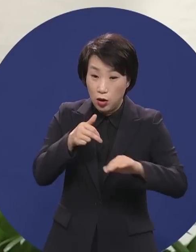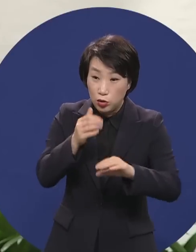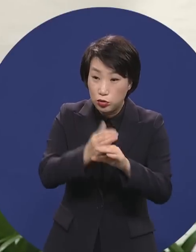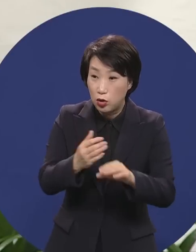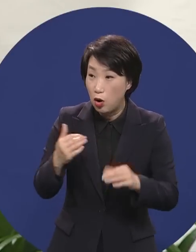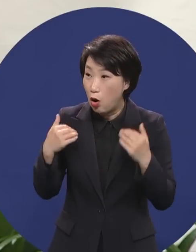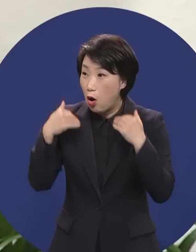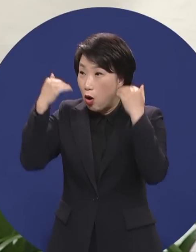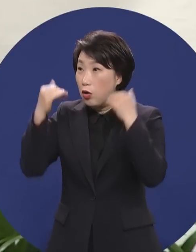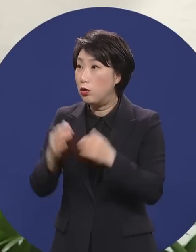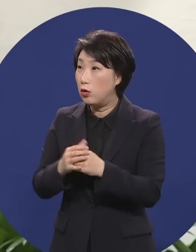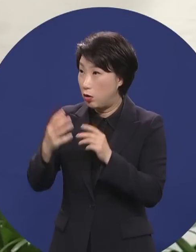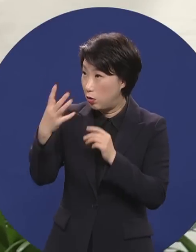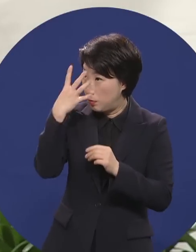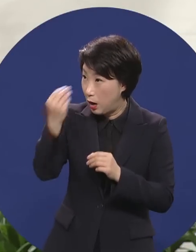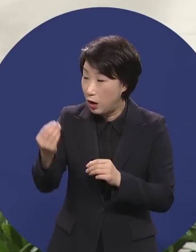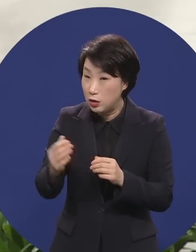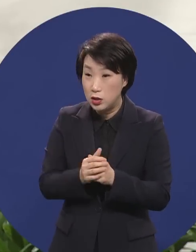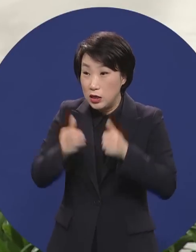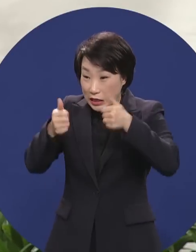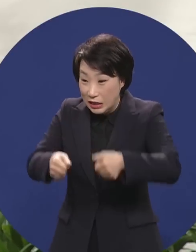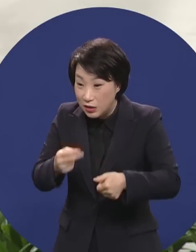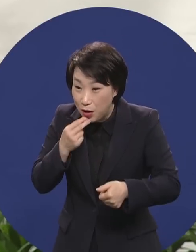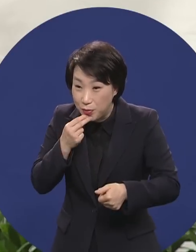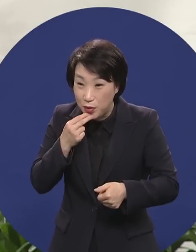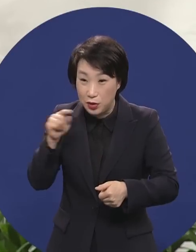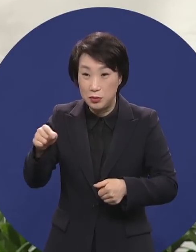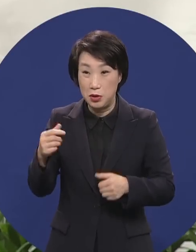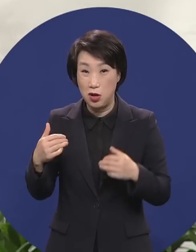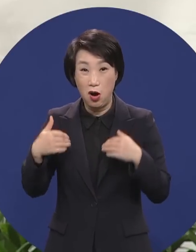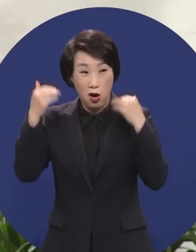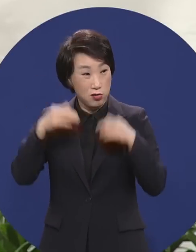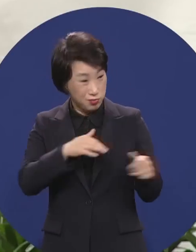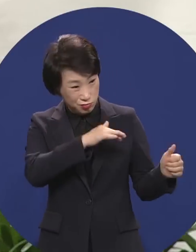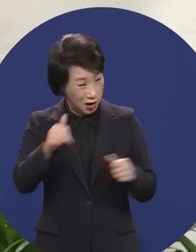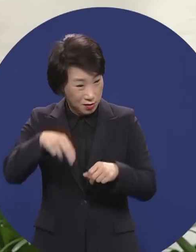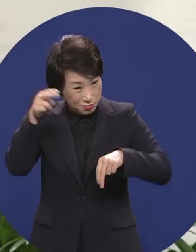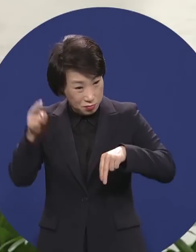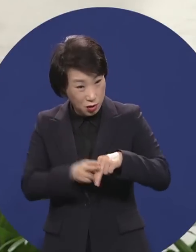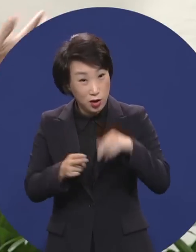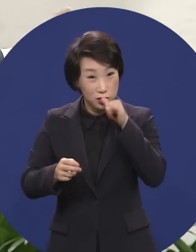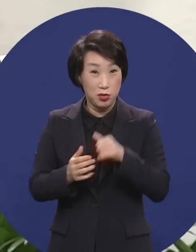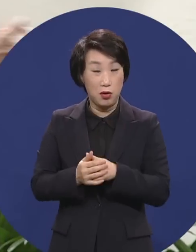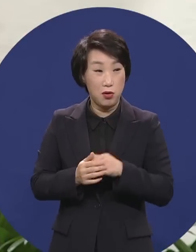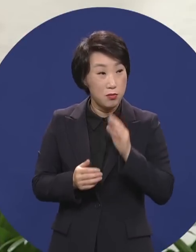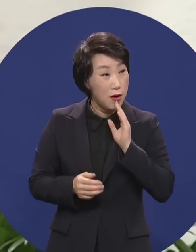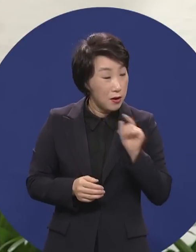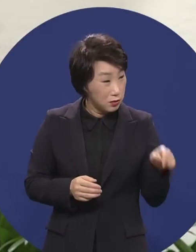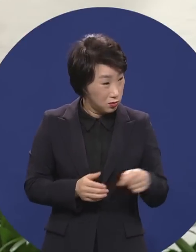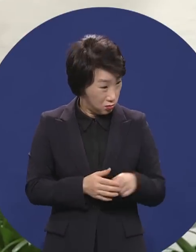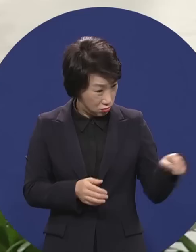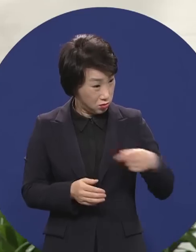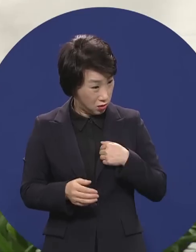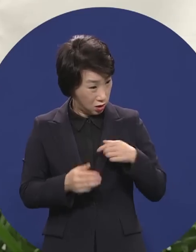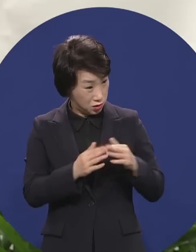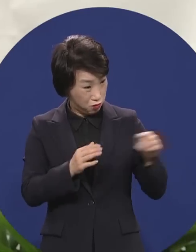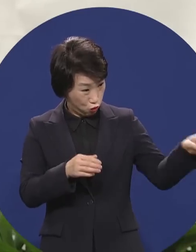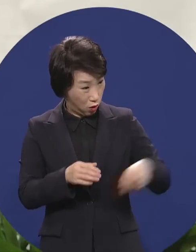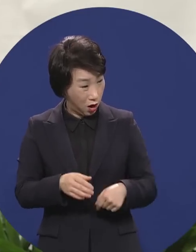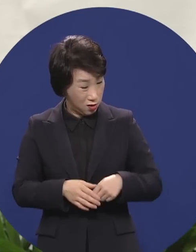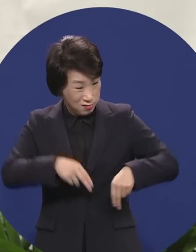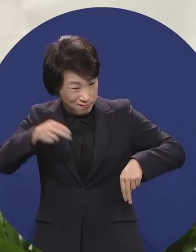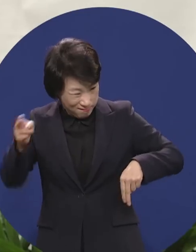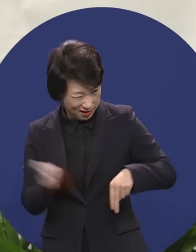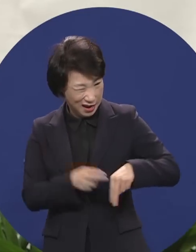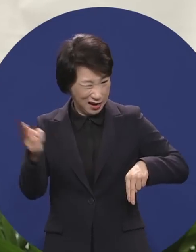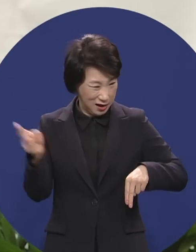하면 먼저 보는 어른한테 매를 맞고 인사 안 했다고 그분이 또 우리 집으로 들어와서 종아리